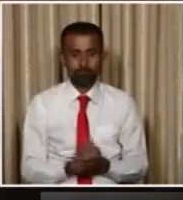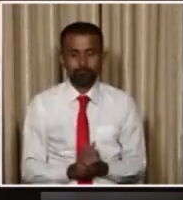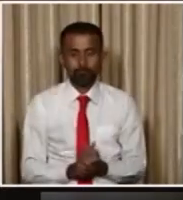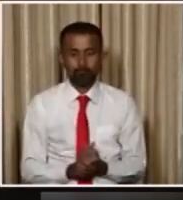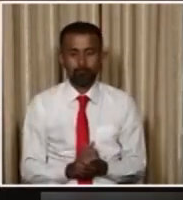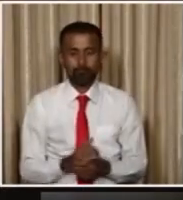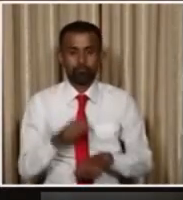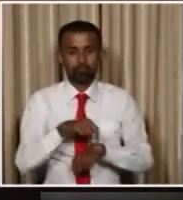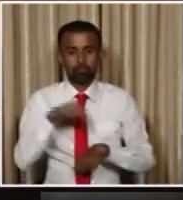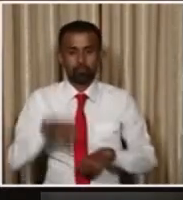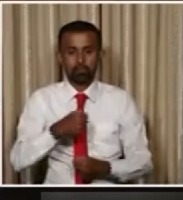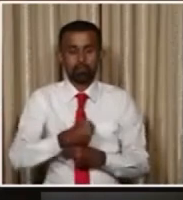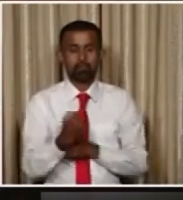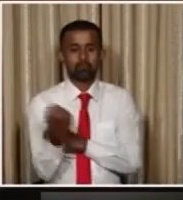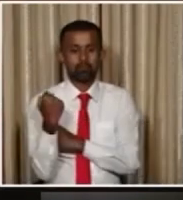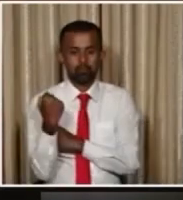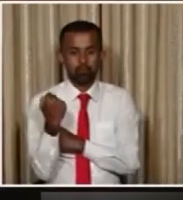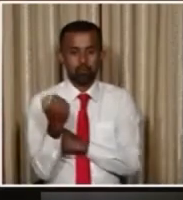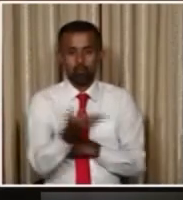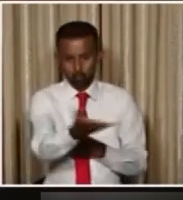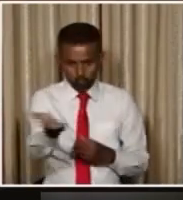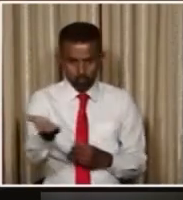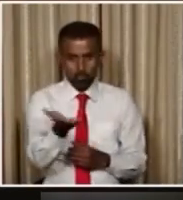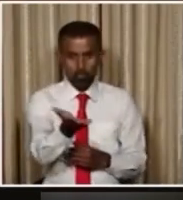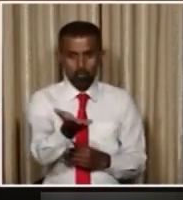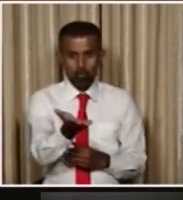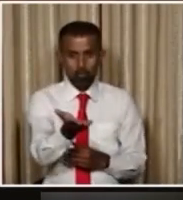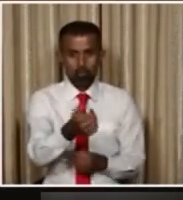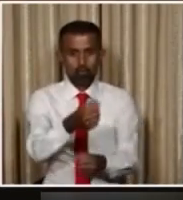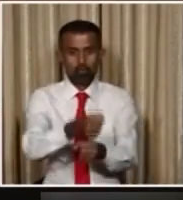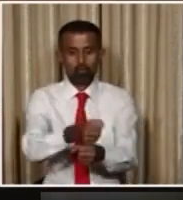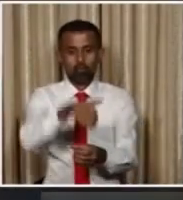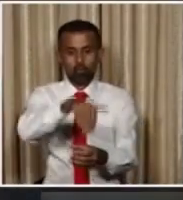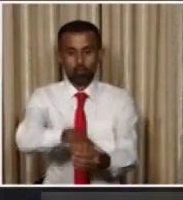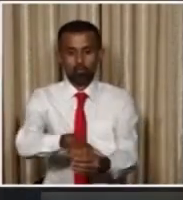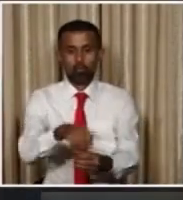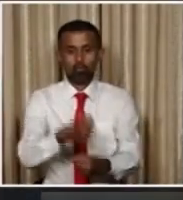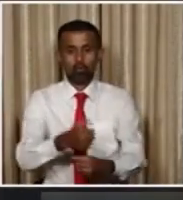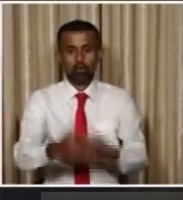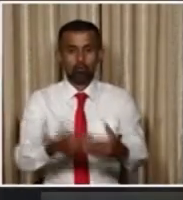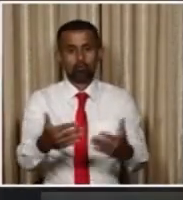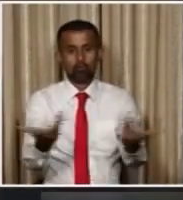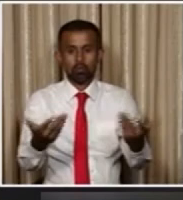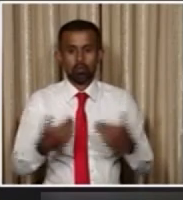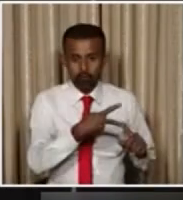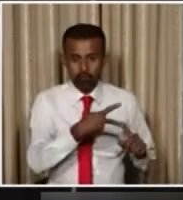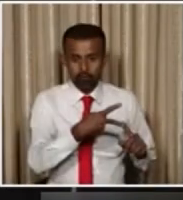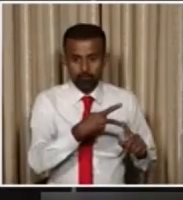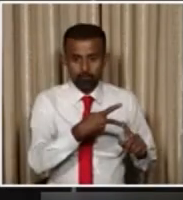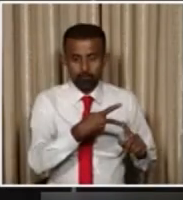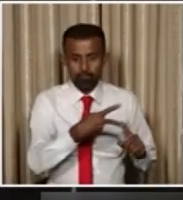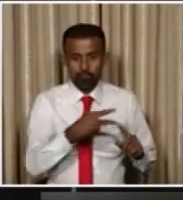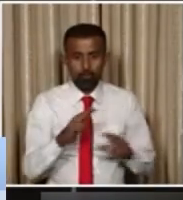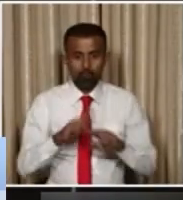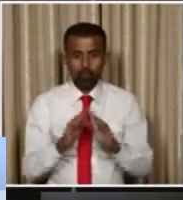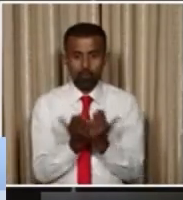දැන් ආණ්ඩු බලය තියෙන්නේ මෙතුමාලට නම් එතුමාලගේ ආණ්ඩුව යටතේ ආණ්ඩුව ක්‍රියාත්මක වුණ නැති එකට අපි පලි නැහනේ. මගේ මේ